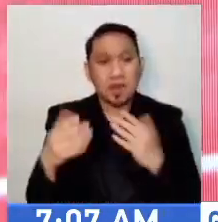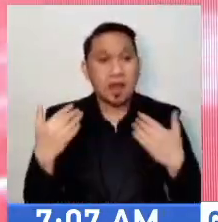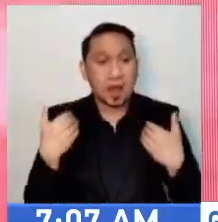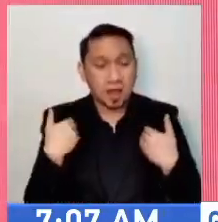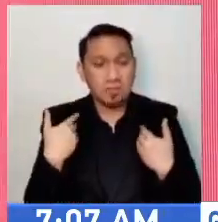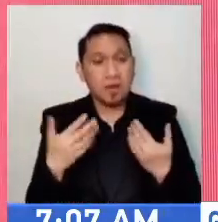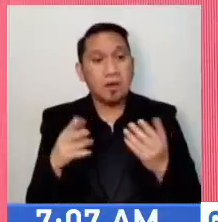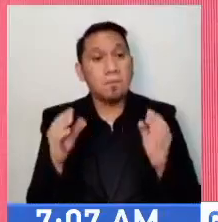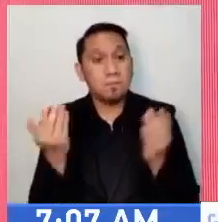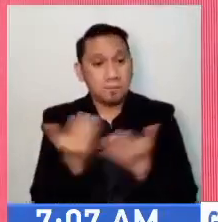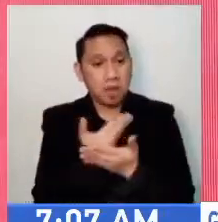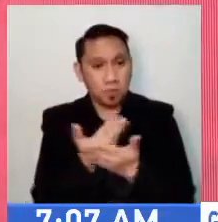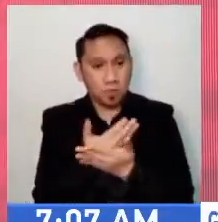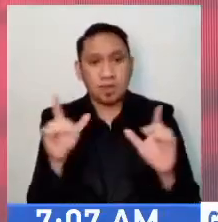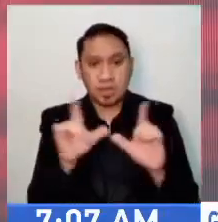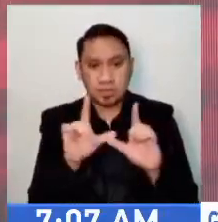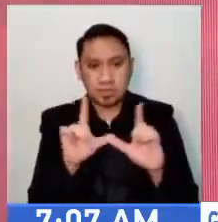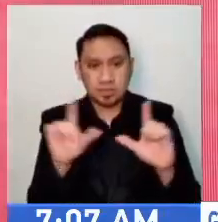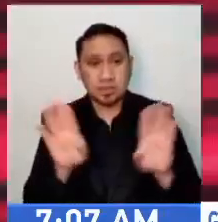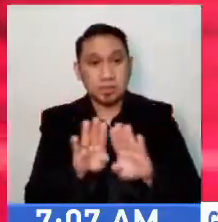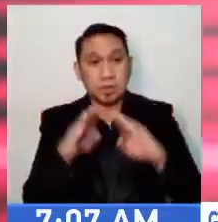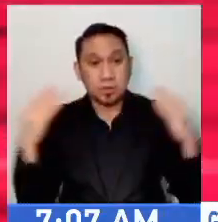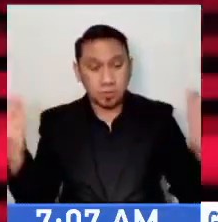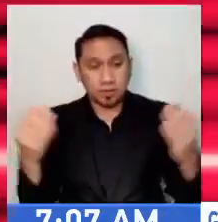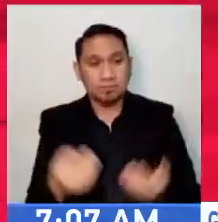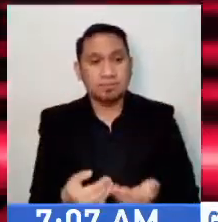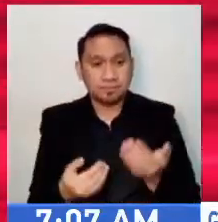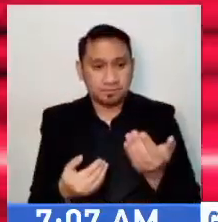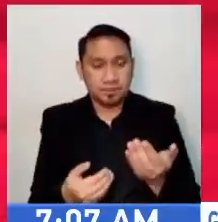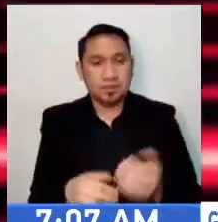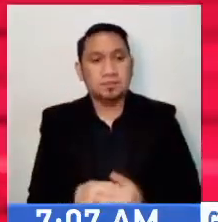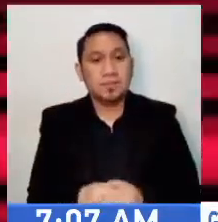LFTRB. May unang balita live si Nico Wahe.